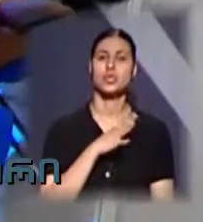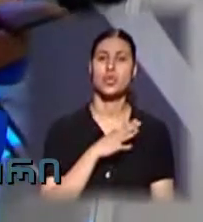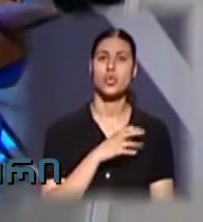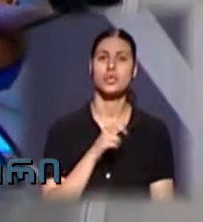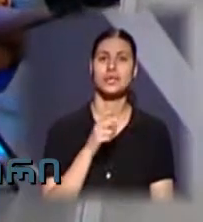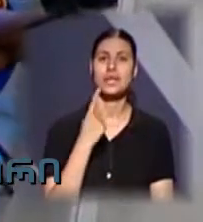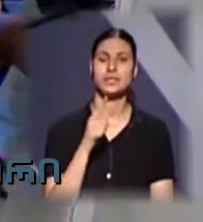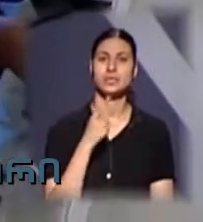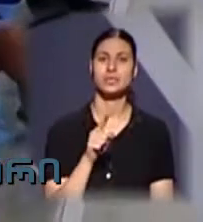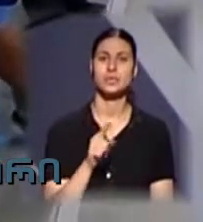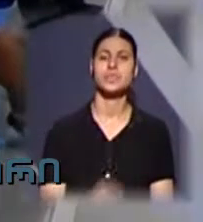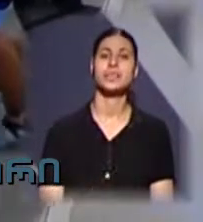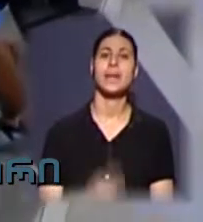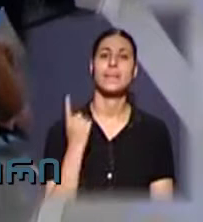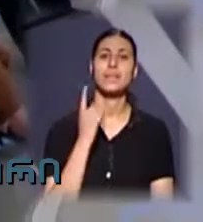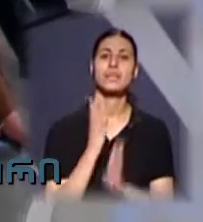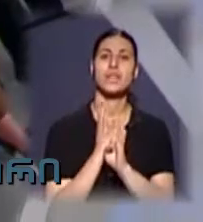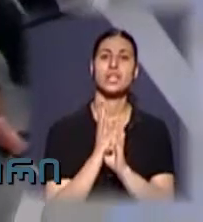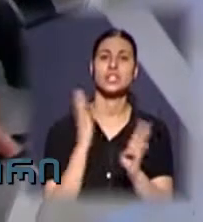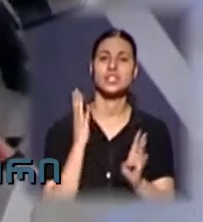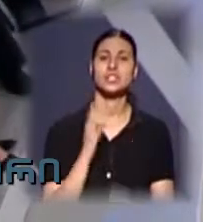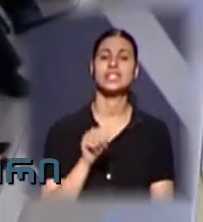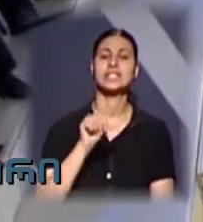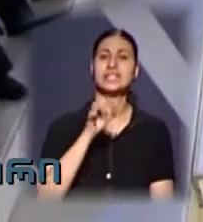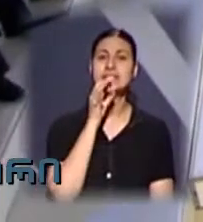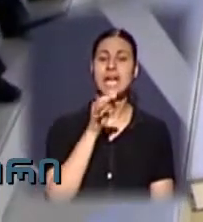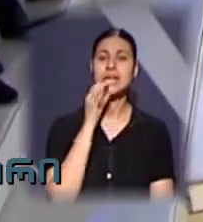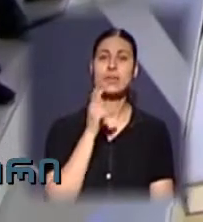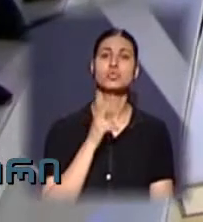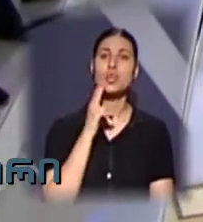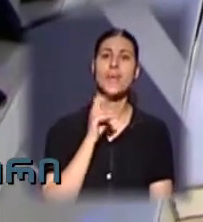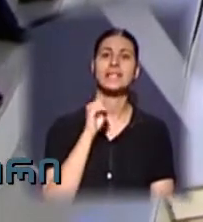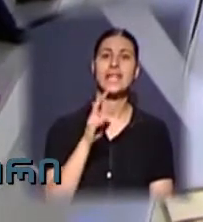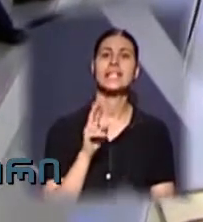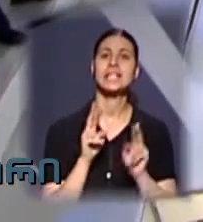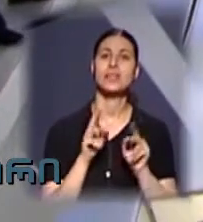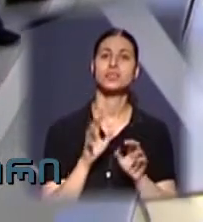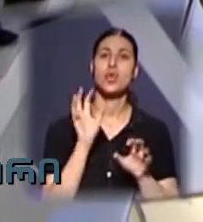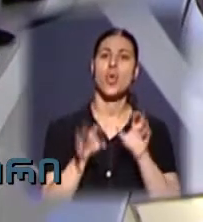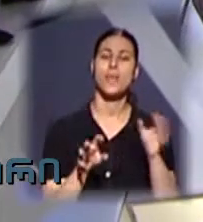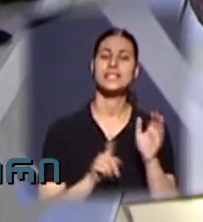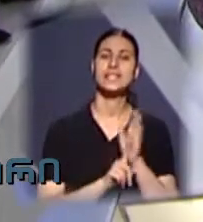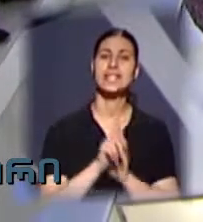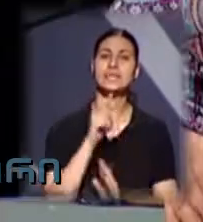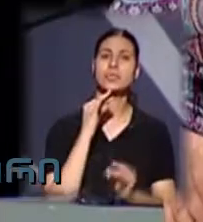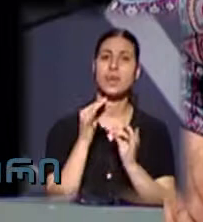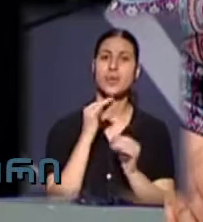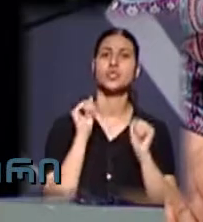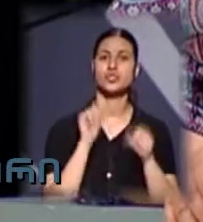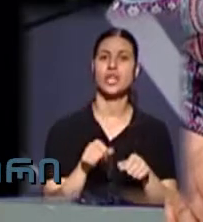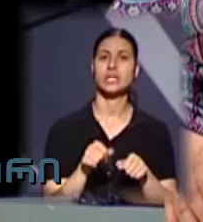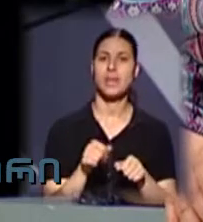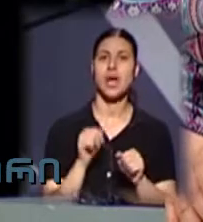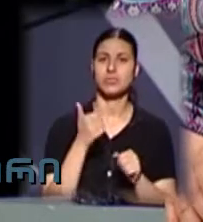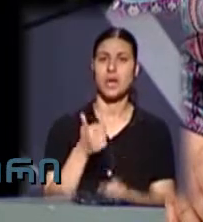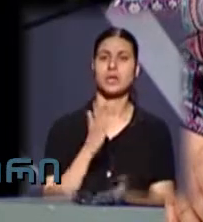ჩამოყონილი. პირველ რიგში, სანამ ზოოპარკზე ან ნებისმიერ ობიექტზე დაიწყებოდა ლაპარაკი, შეიძლება